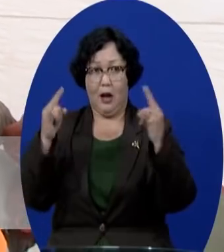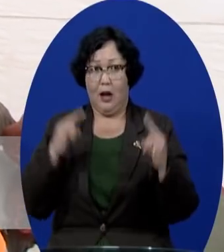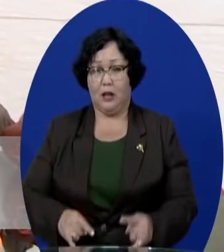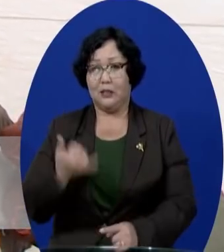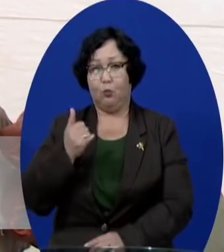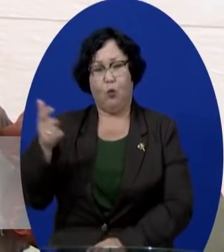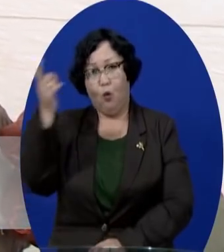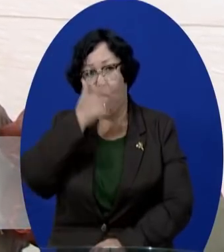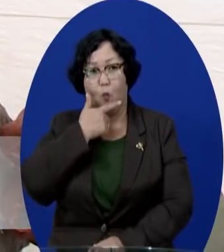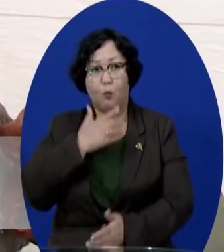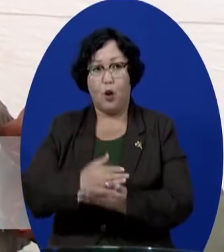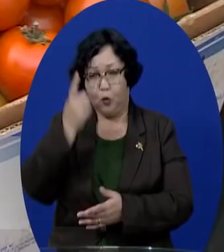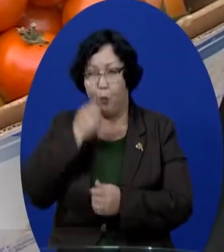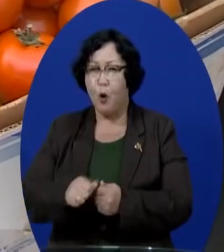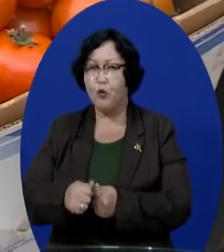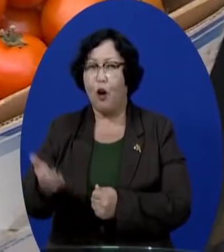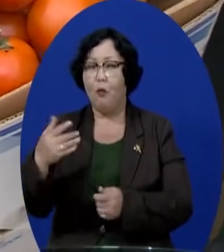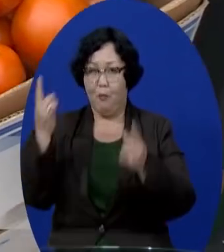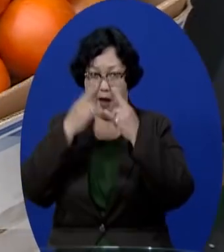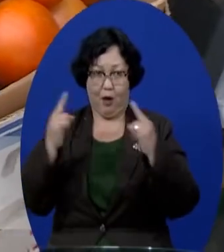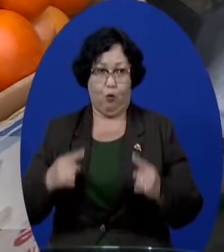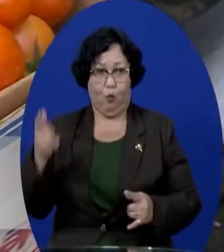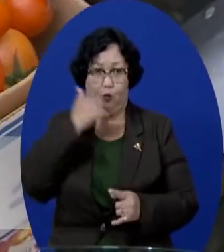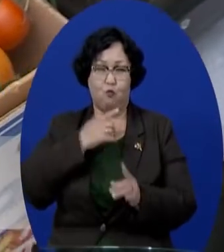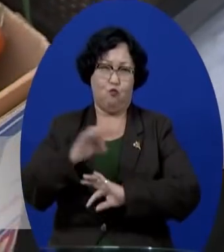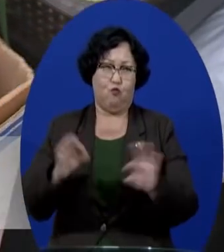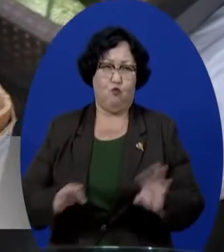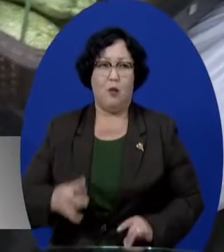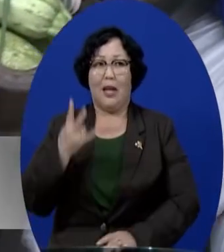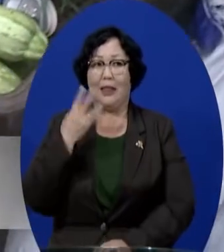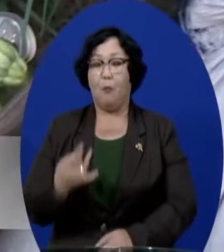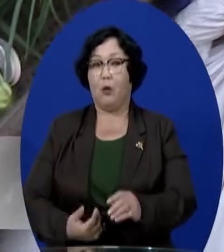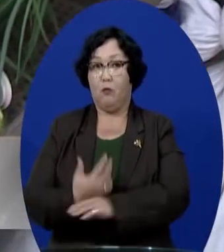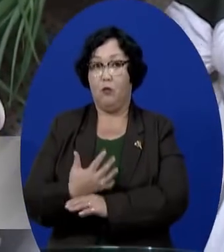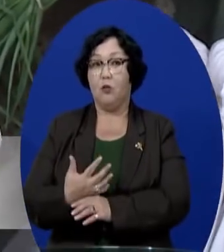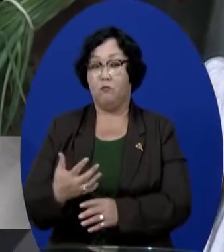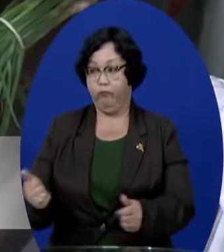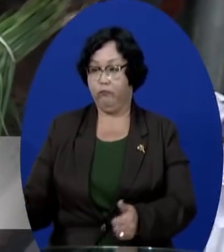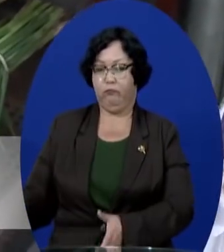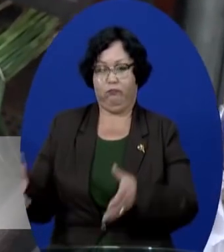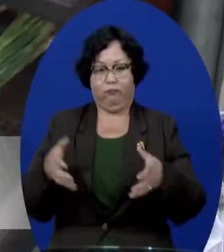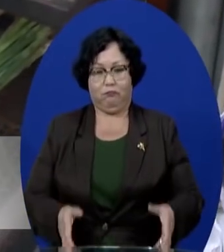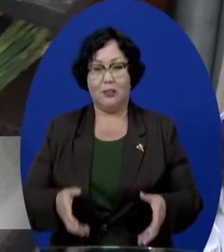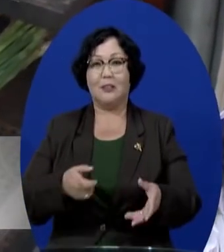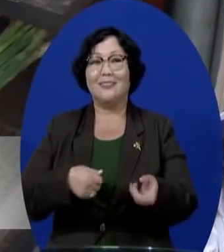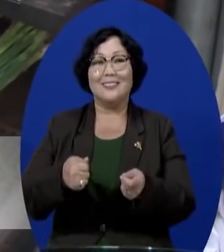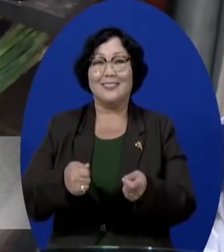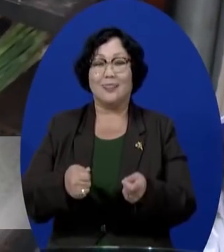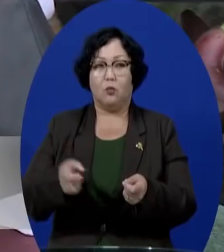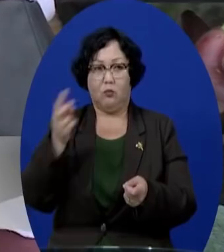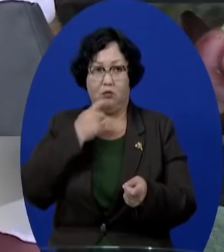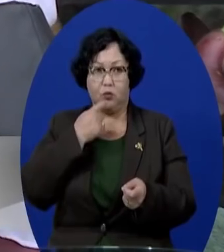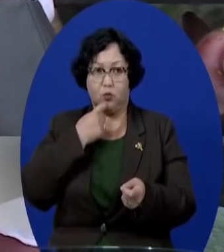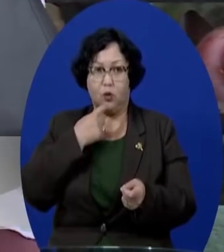байна. Түрээсийн өгье гэсэн ч олдохгүй байна. Жил бүрийн намарч ногоочдод ногоогоо зарахад хүндрэлтэй байдаг. Гаргаж өгсөн талбайн түрээс